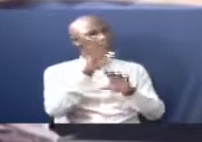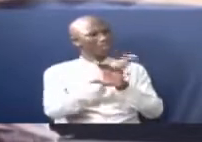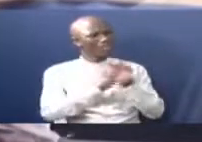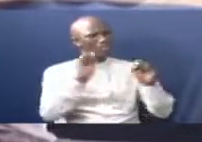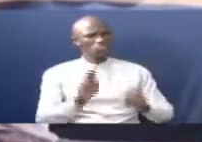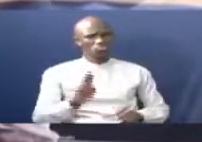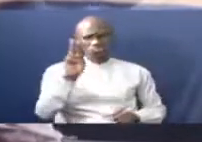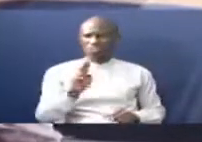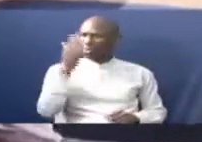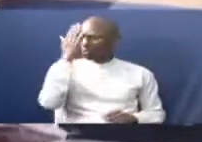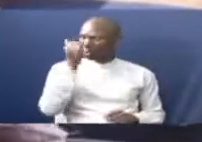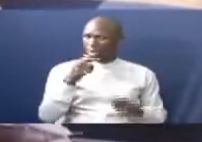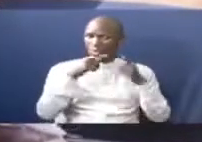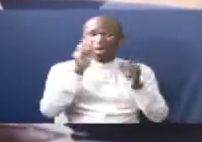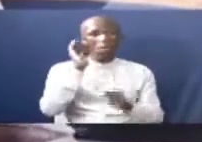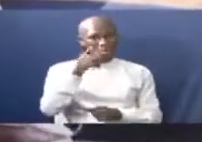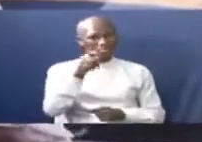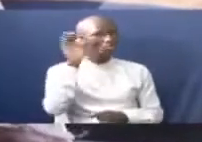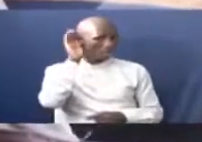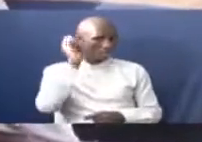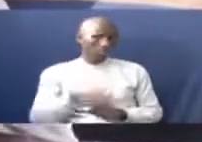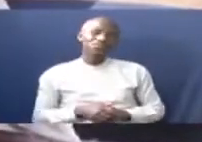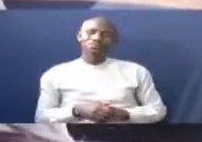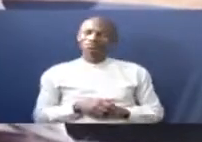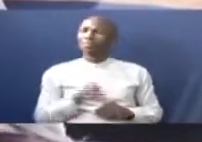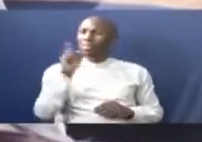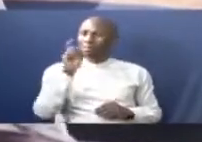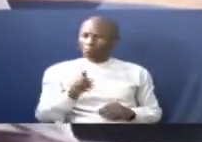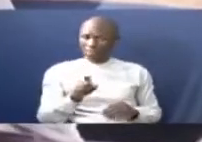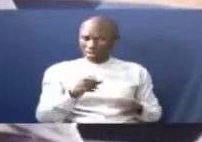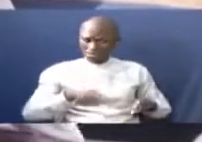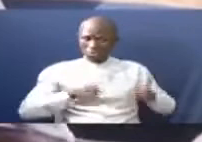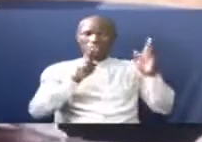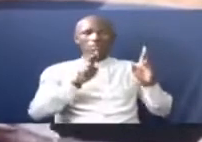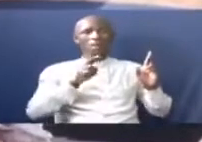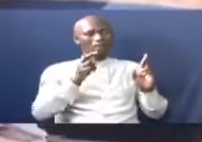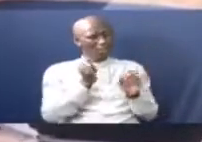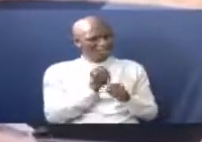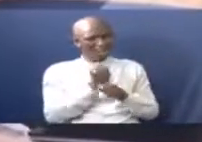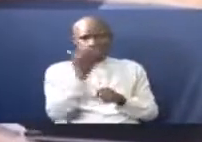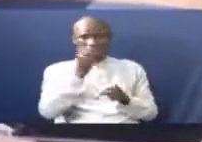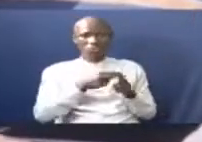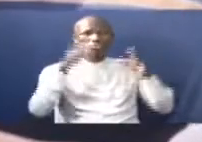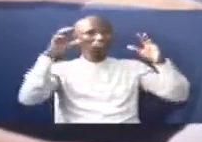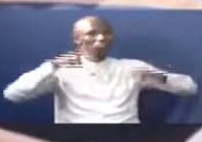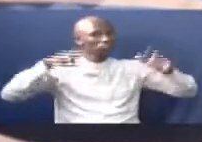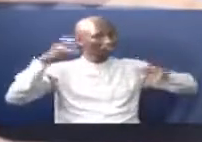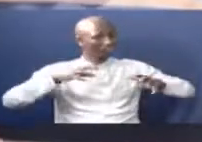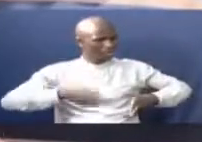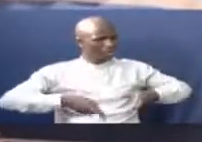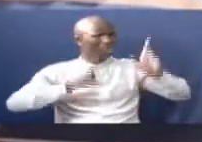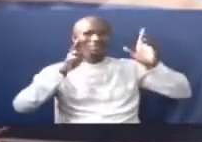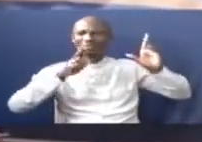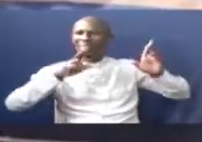Uhuru Kenyatta. Nondu kundetu ini siyo kubikia. Windi we kana lelo witu ni waso. Wenondu vinea mbuwe ni vikie. Na lelo